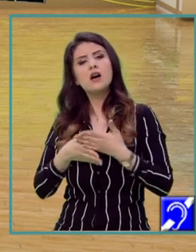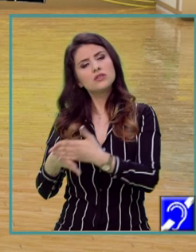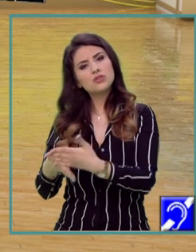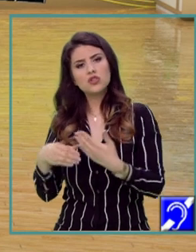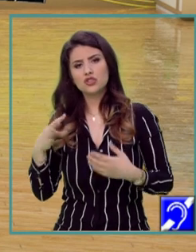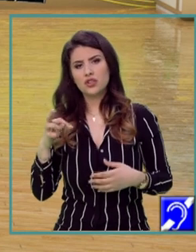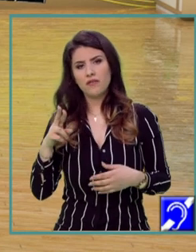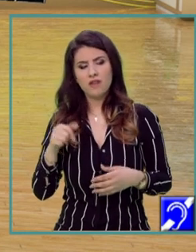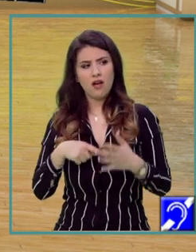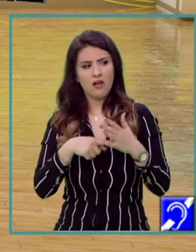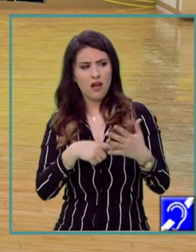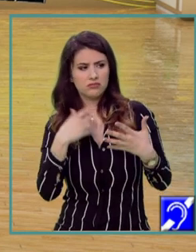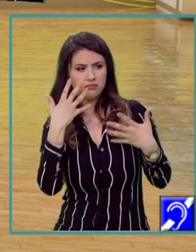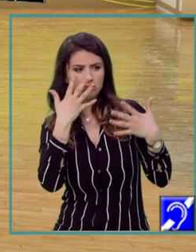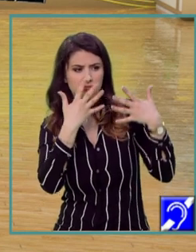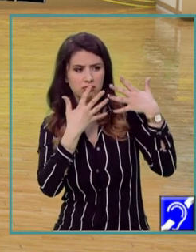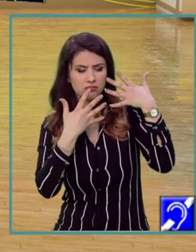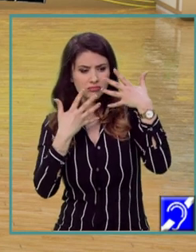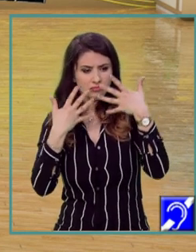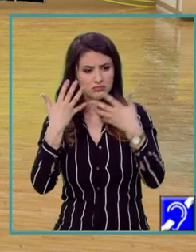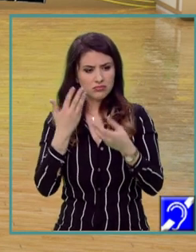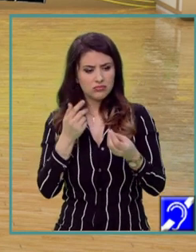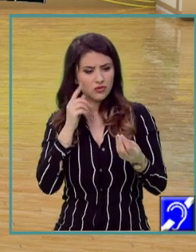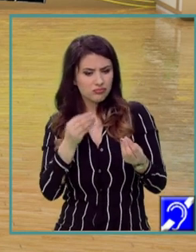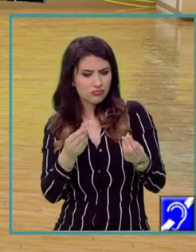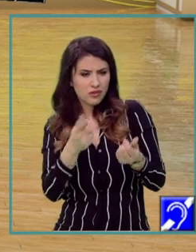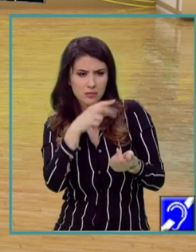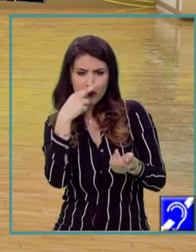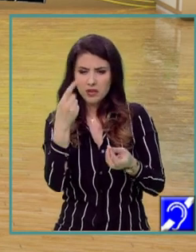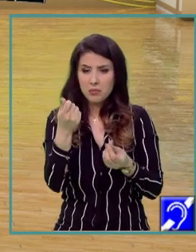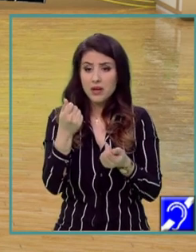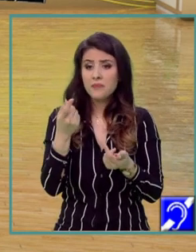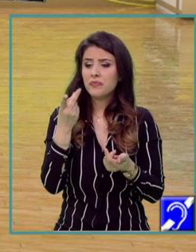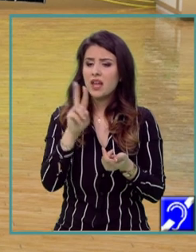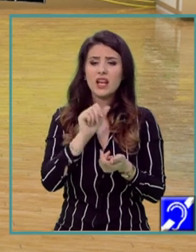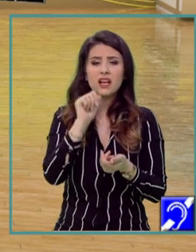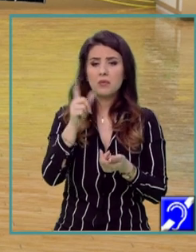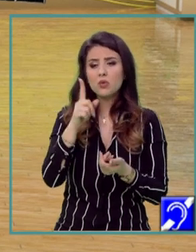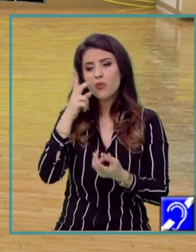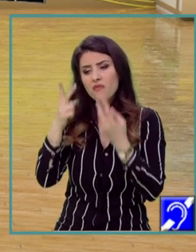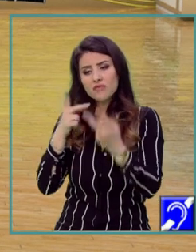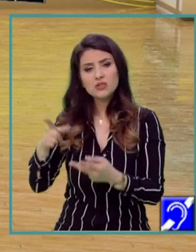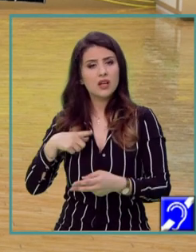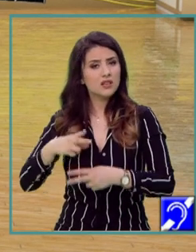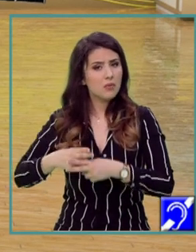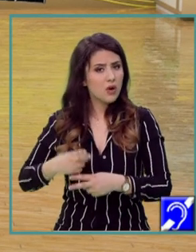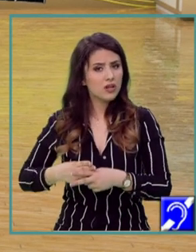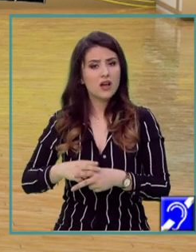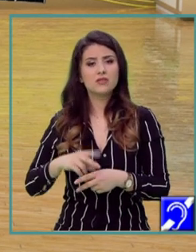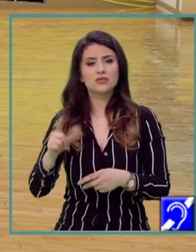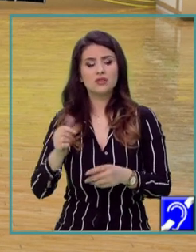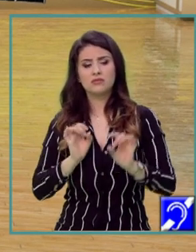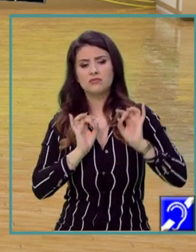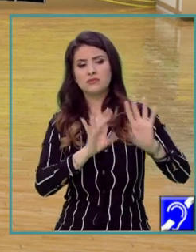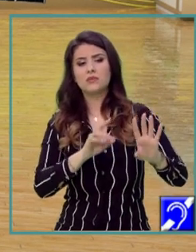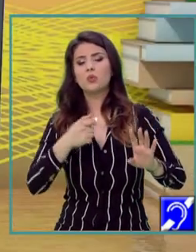aceste impresia unui confort spiritual și material deși Nimeni nu o vizitează și este stabilită seama